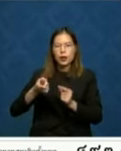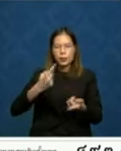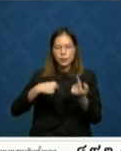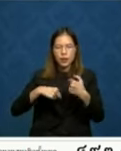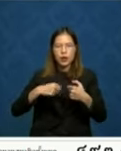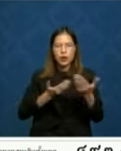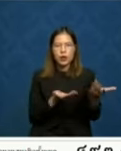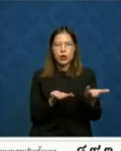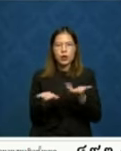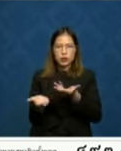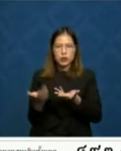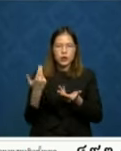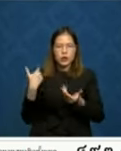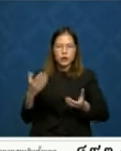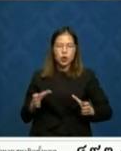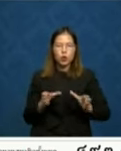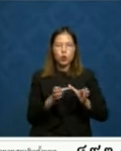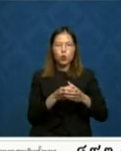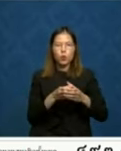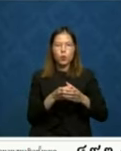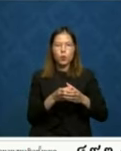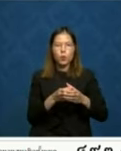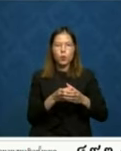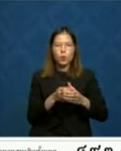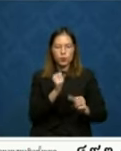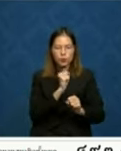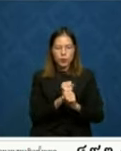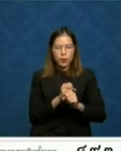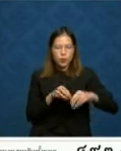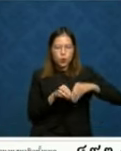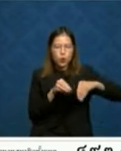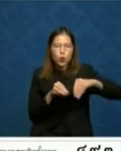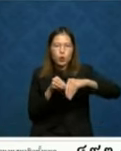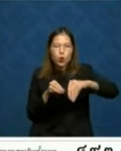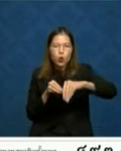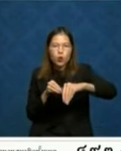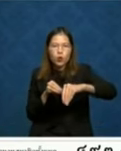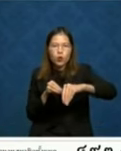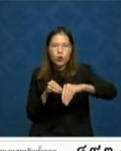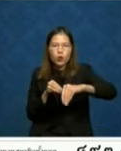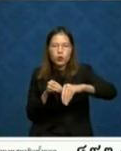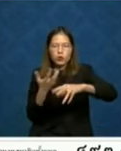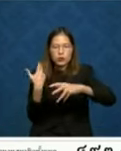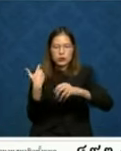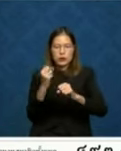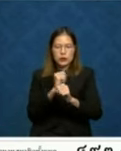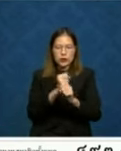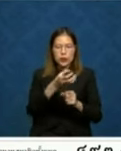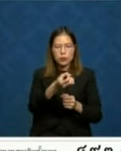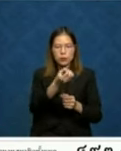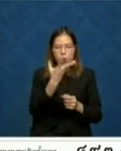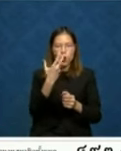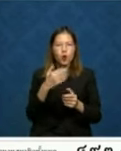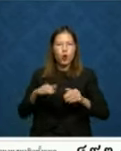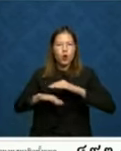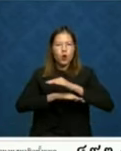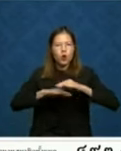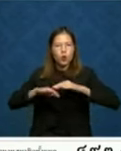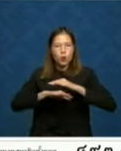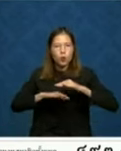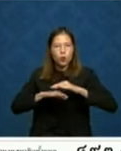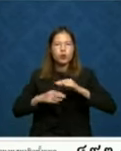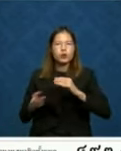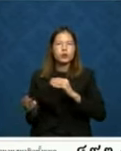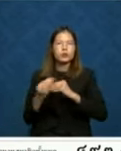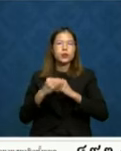เชิญภาคีเครือข่ายชาวไร่ยาสูบแห่งประเทศไทยมาให้ข้อมูลค่อนข้างจะกว้างขวางในการ